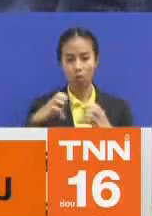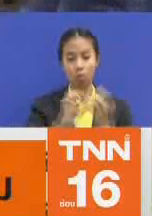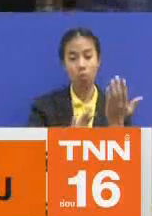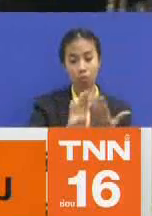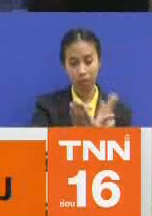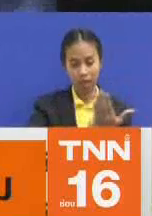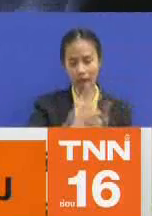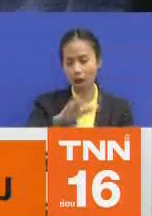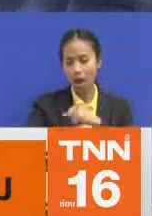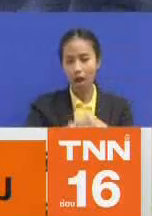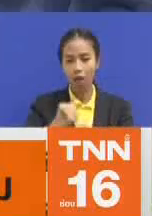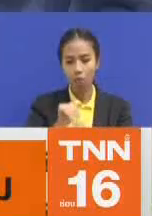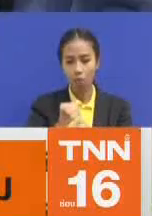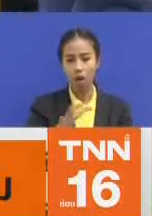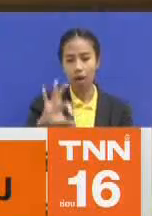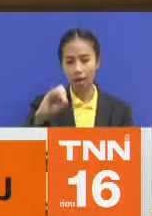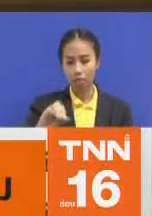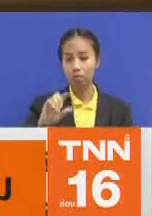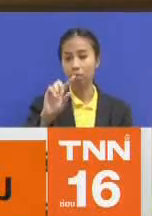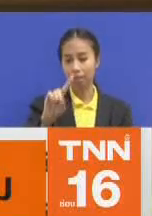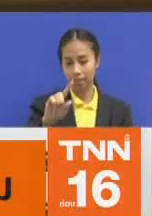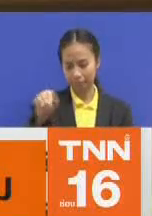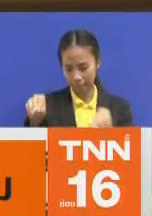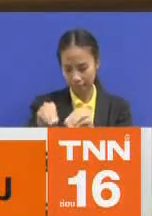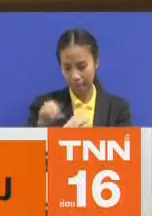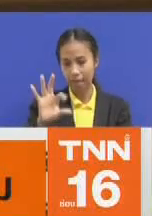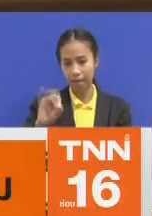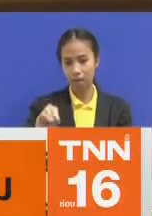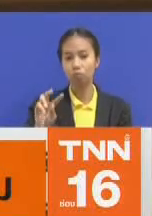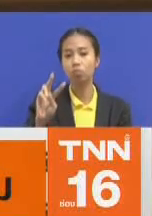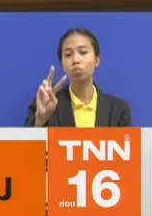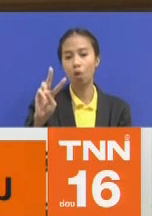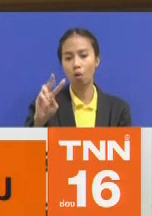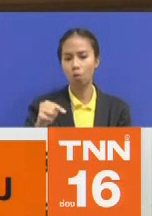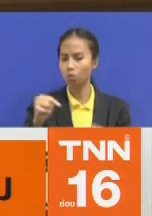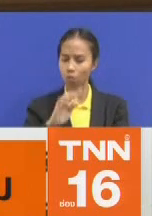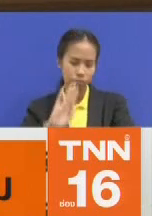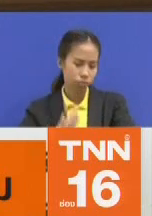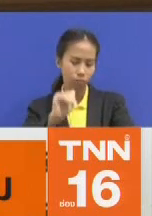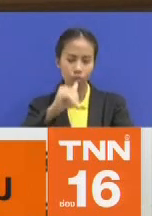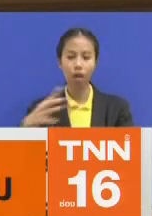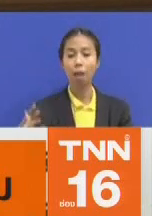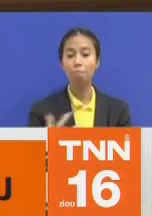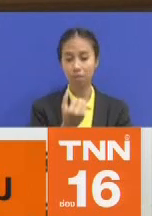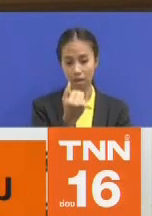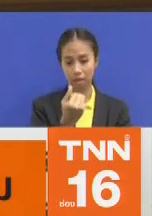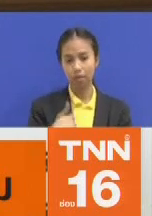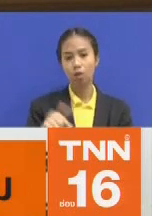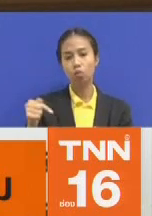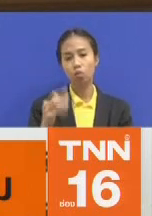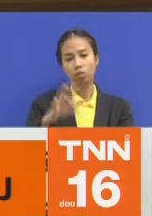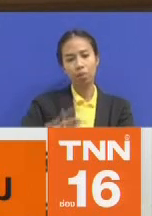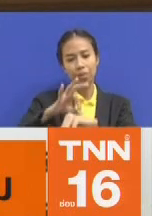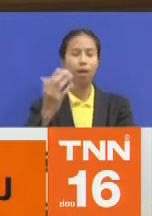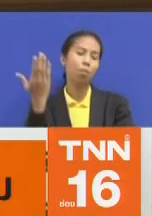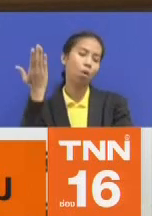ข แล้วก็ยังเป็นที่น่าสังเกตอีกจุดหนึ่งนะครับ